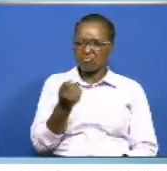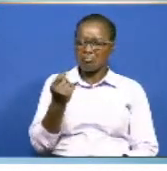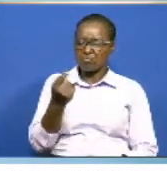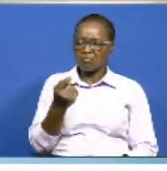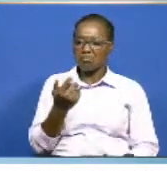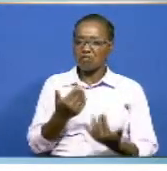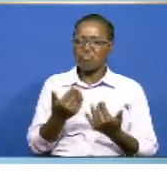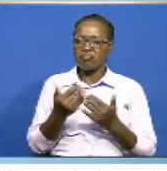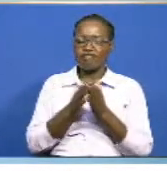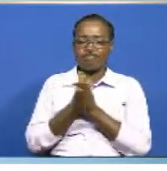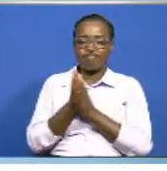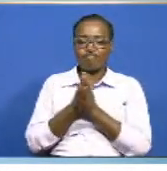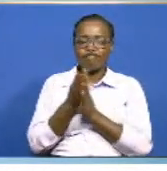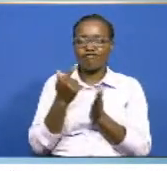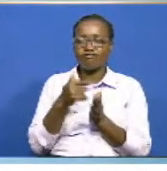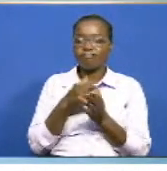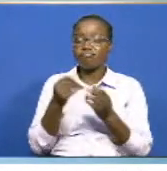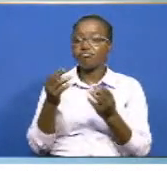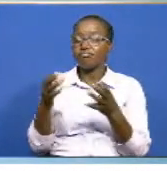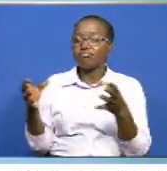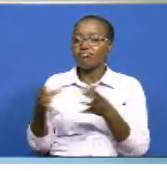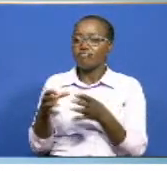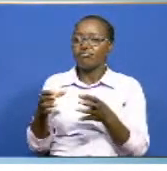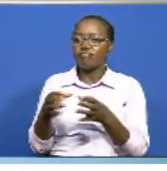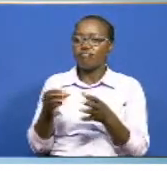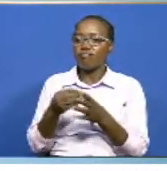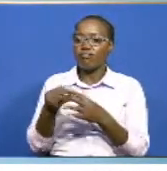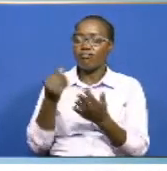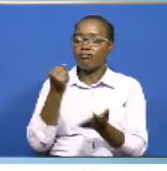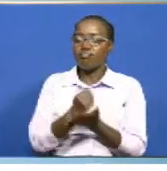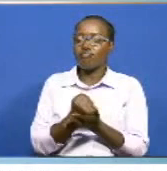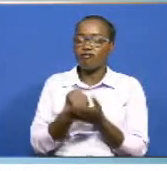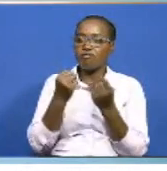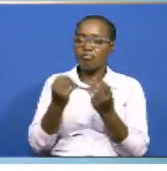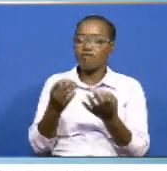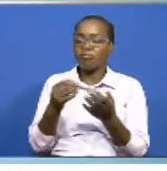naonelea kwamba kampuni nyingi ama hata zile ofisi mingi hata